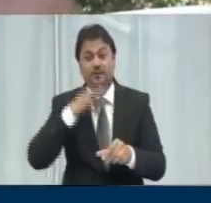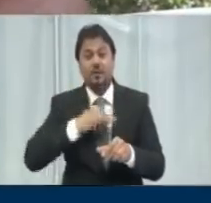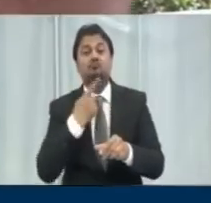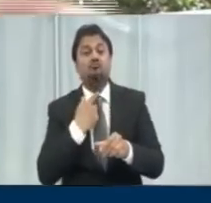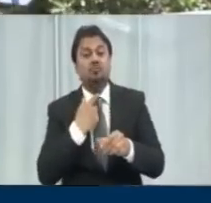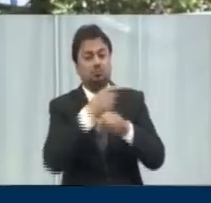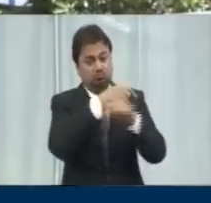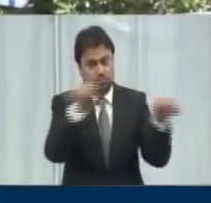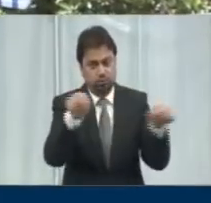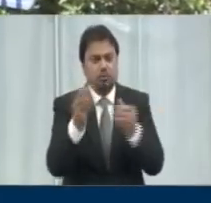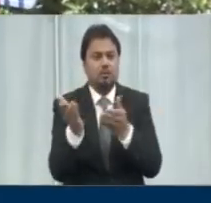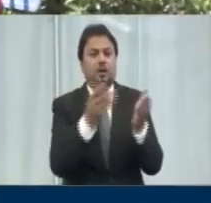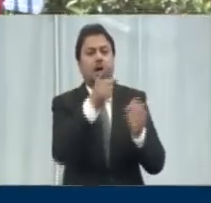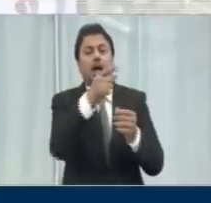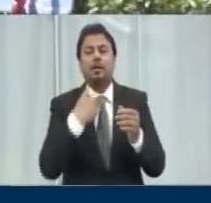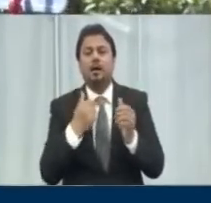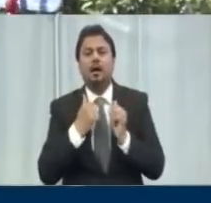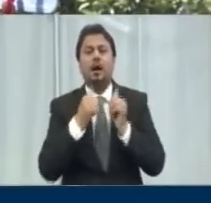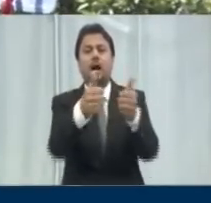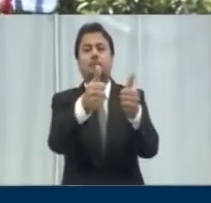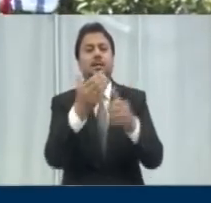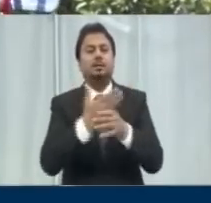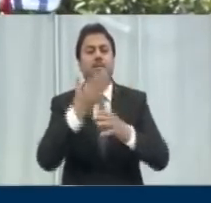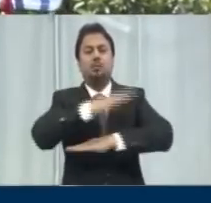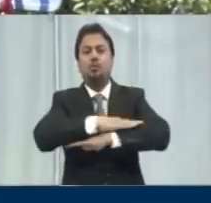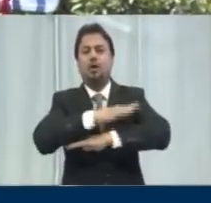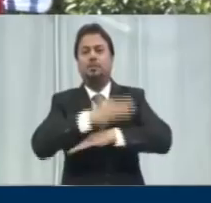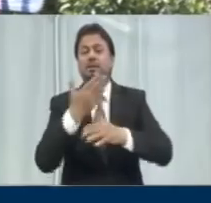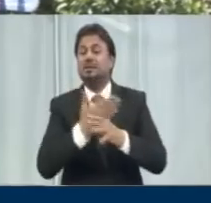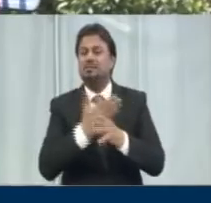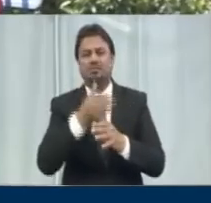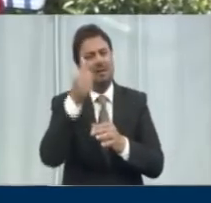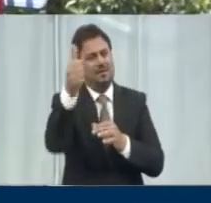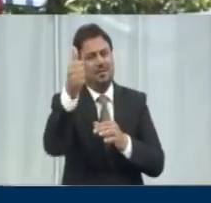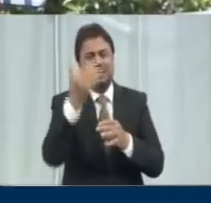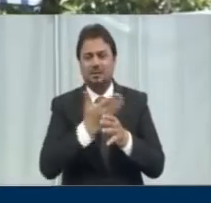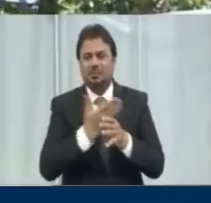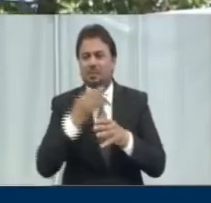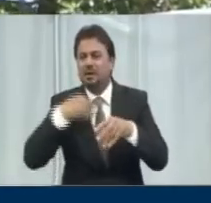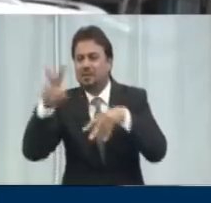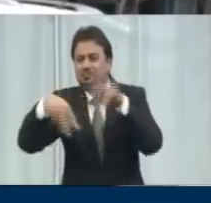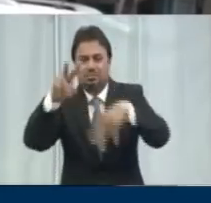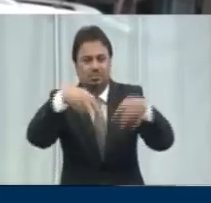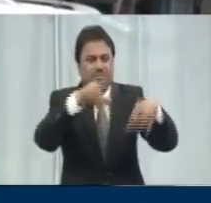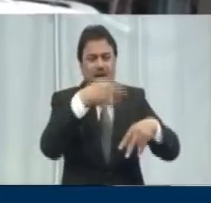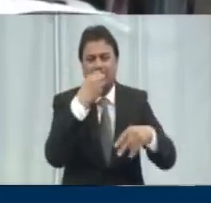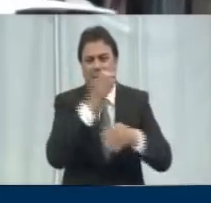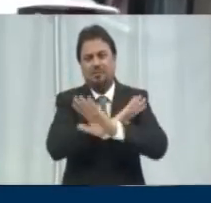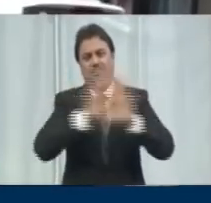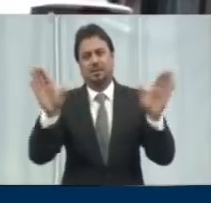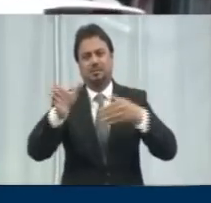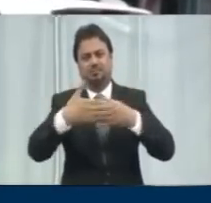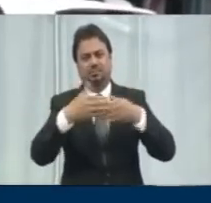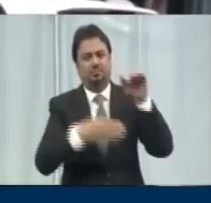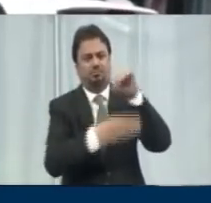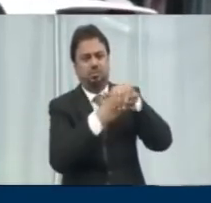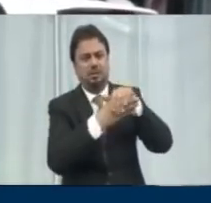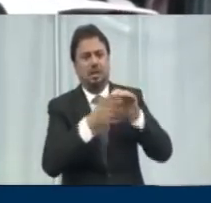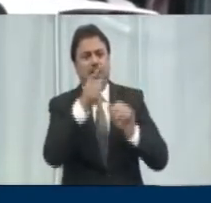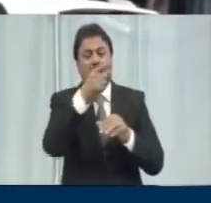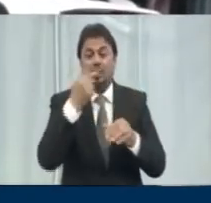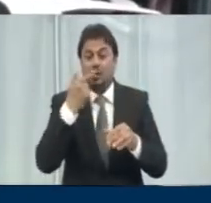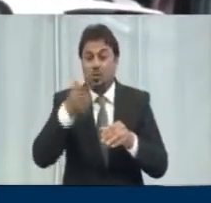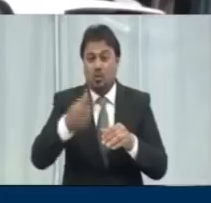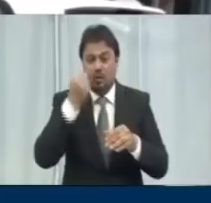عليه بس على مود المسواق وارجع ملتزم، انه يلتزمون احسن لهم، لان الاصابات هسه كلش قويه. اللي يريد يحافظ على